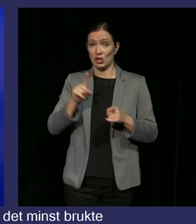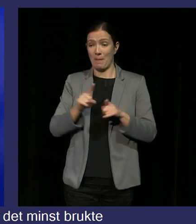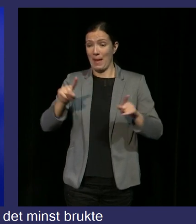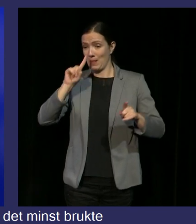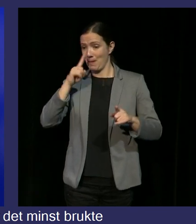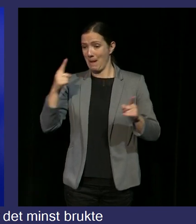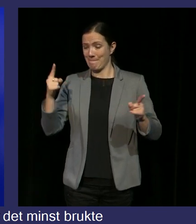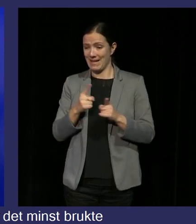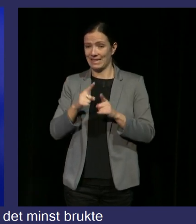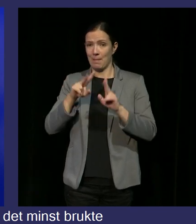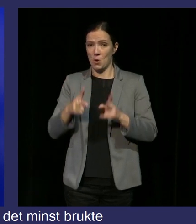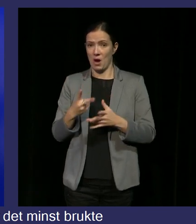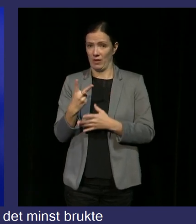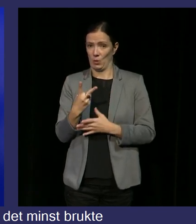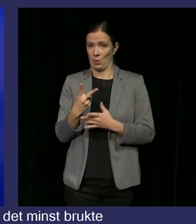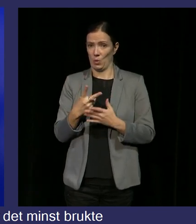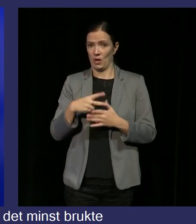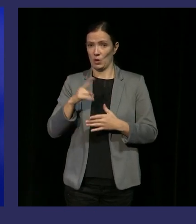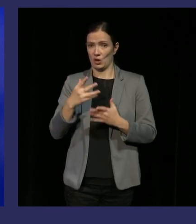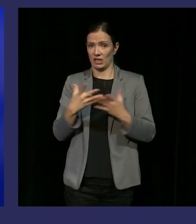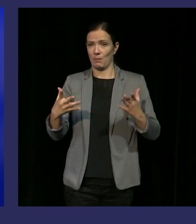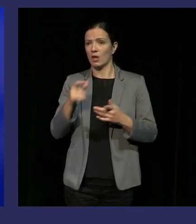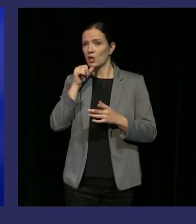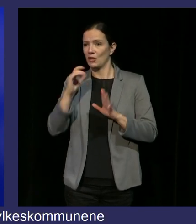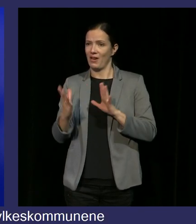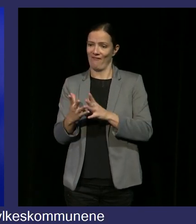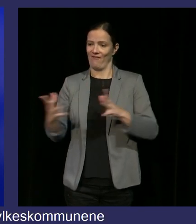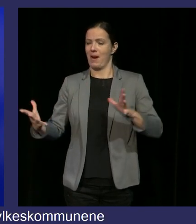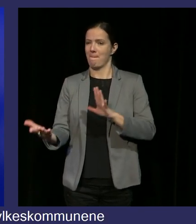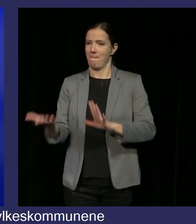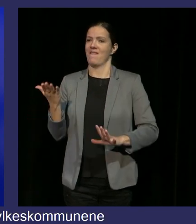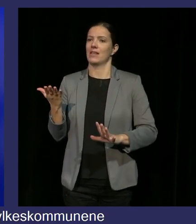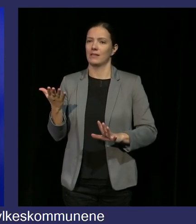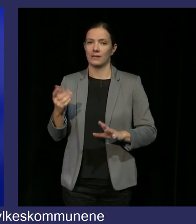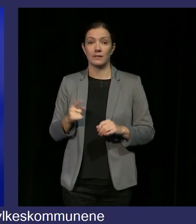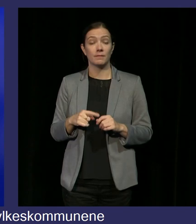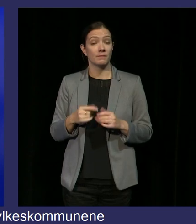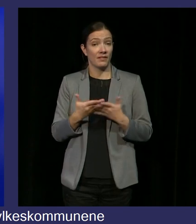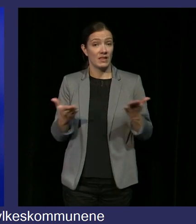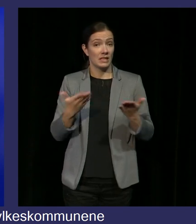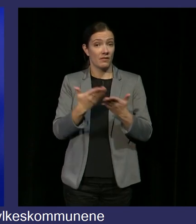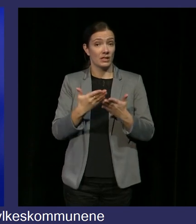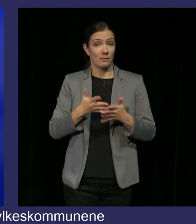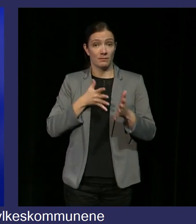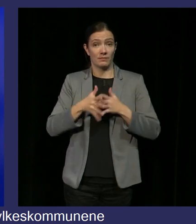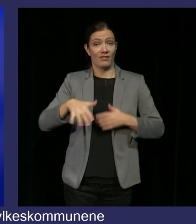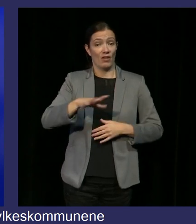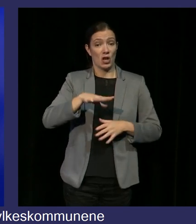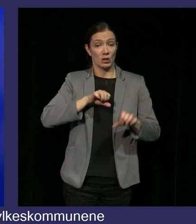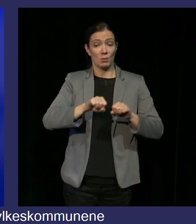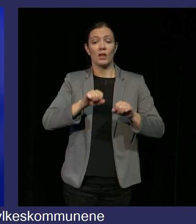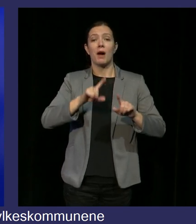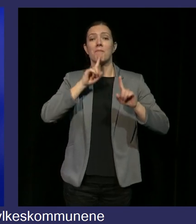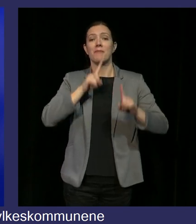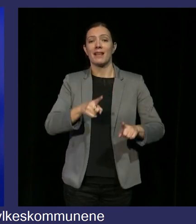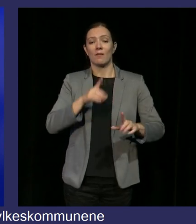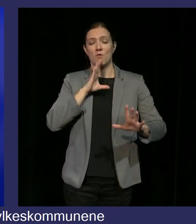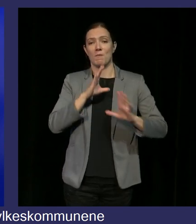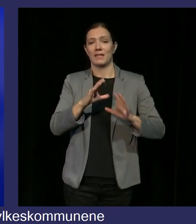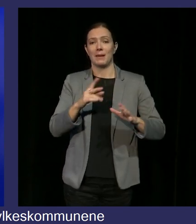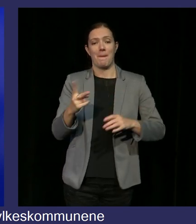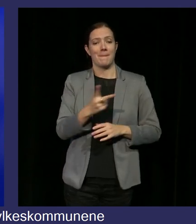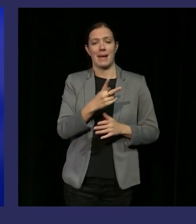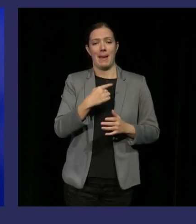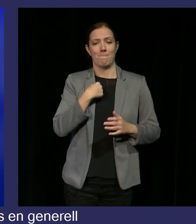minst brukte av de to norske språkene, skal fremheves særlig. Og det vises for eksempel ved at fylkeskommunen også får en plikt til å kommunisere på